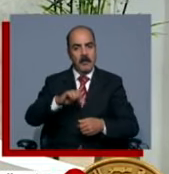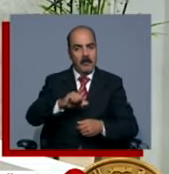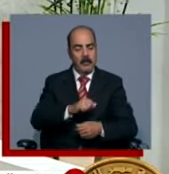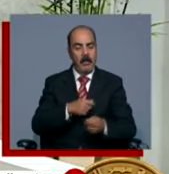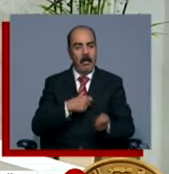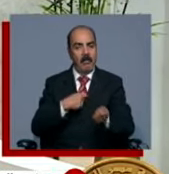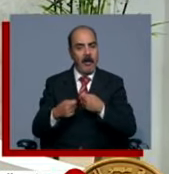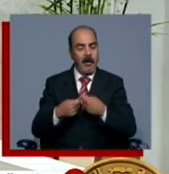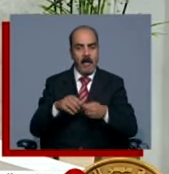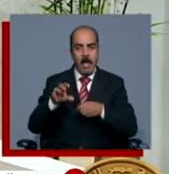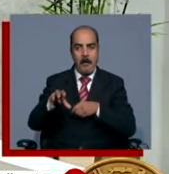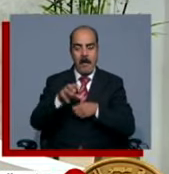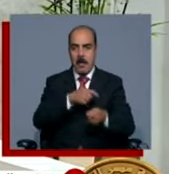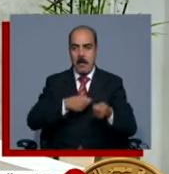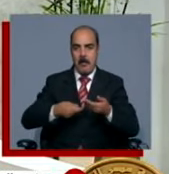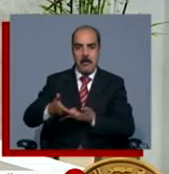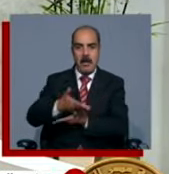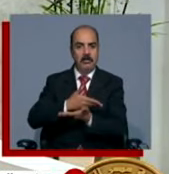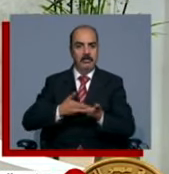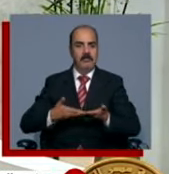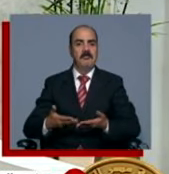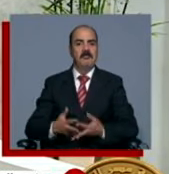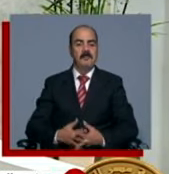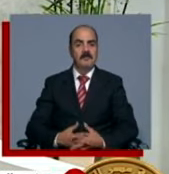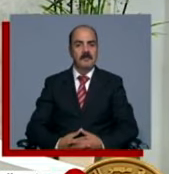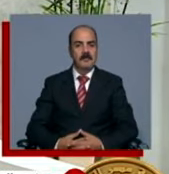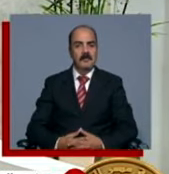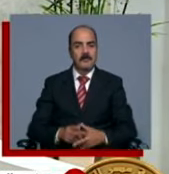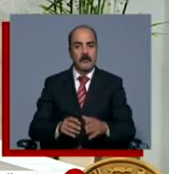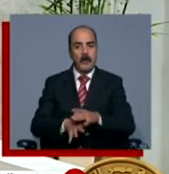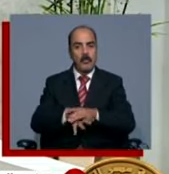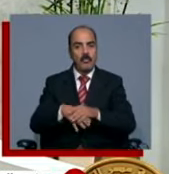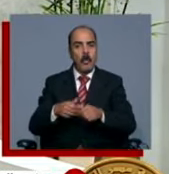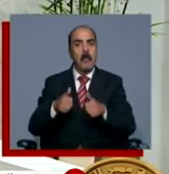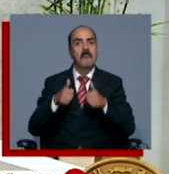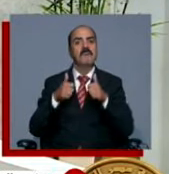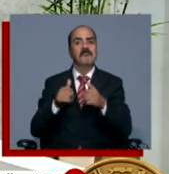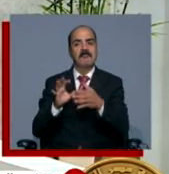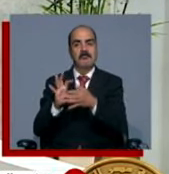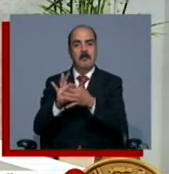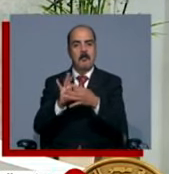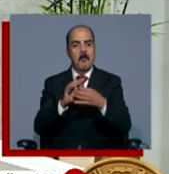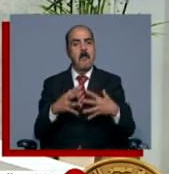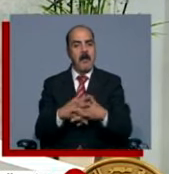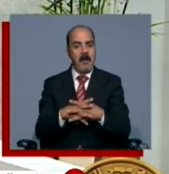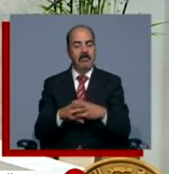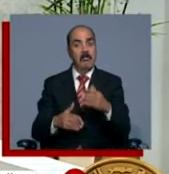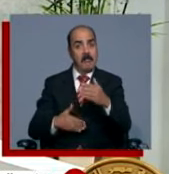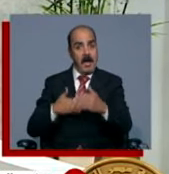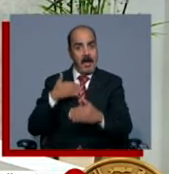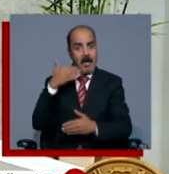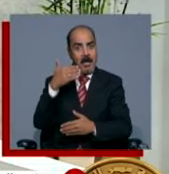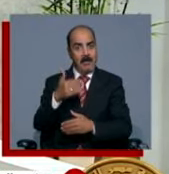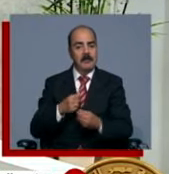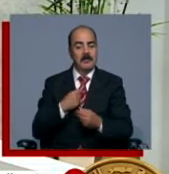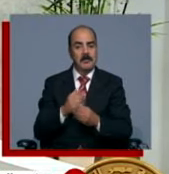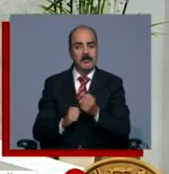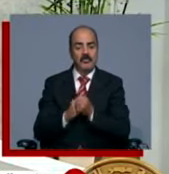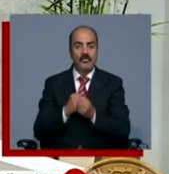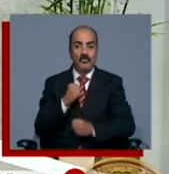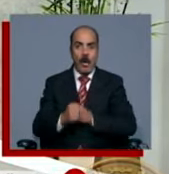والتجارة البينية والمشروعات المشتركة، التي ستفضي دون شك إلى تعزيز